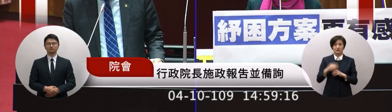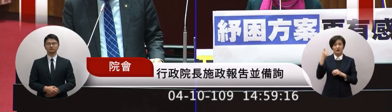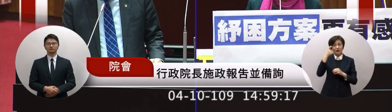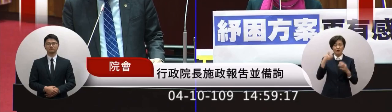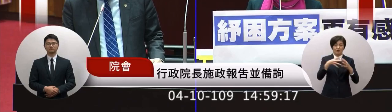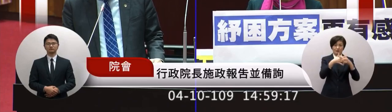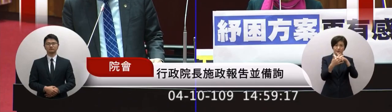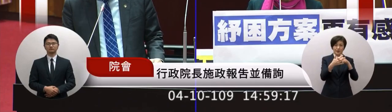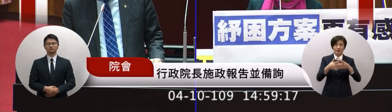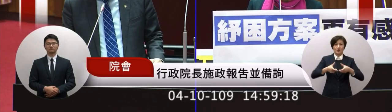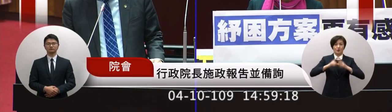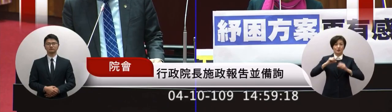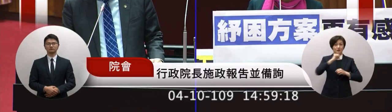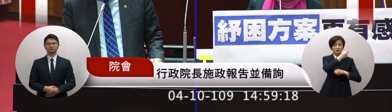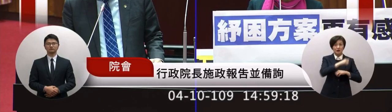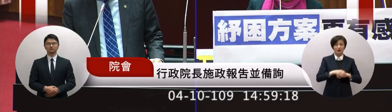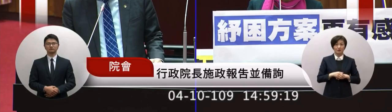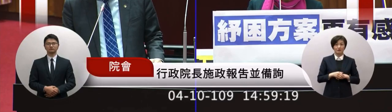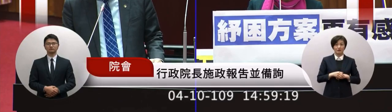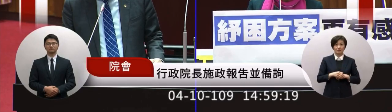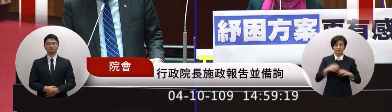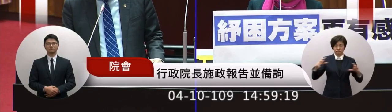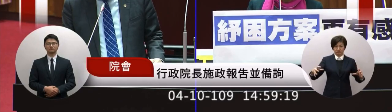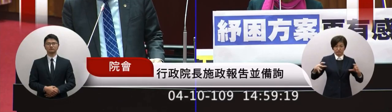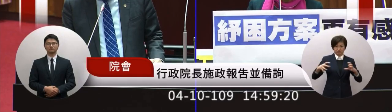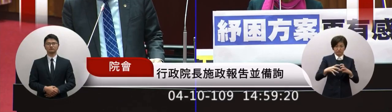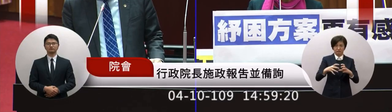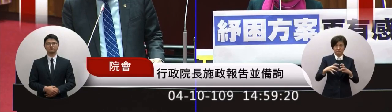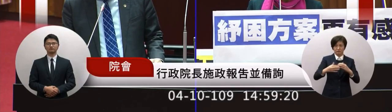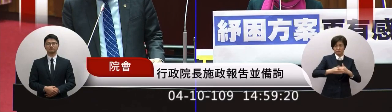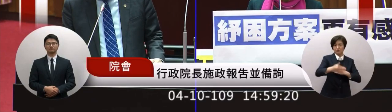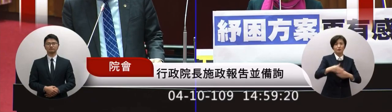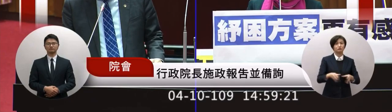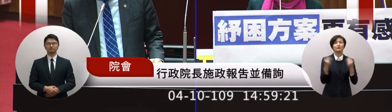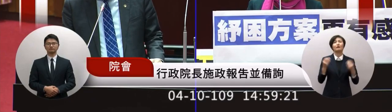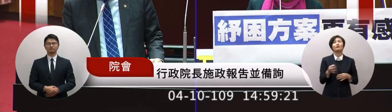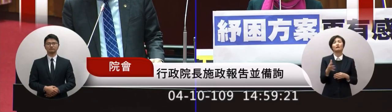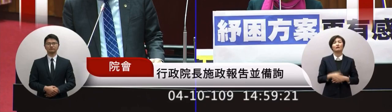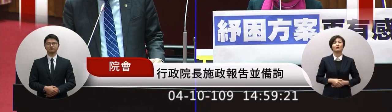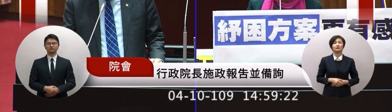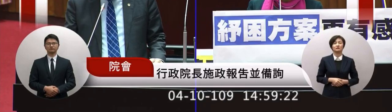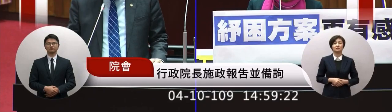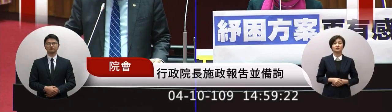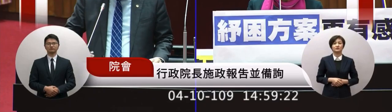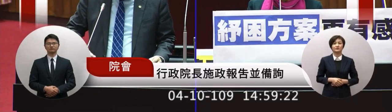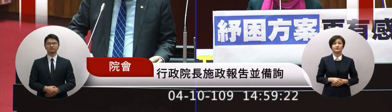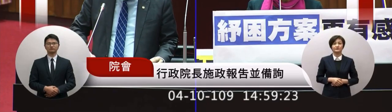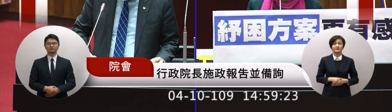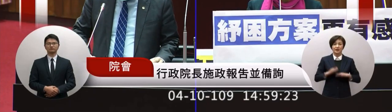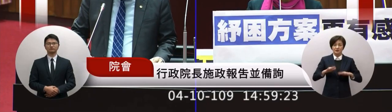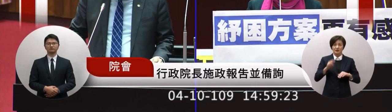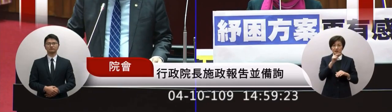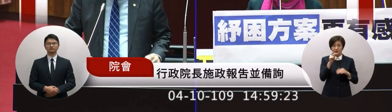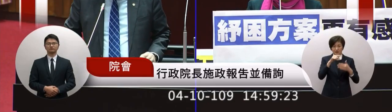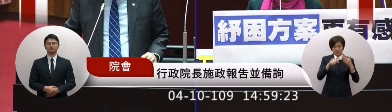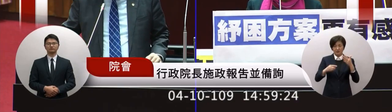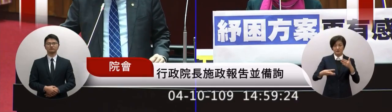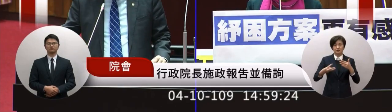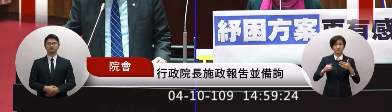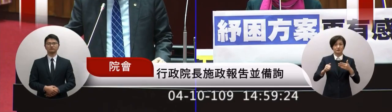民众不需要这个集中隔离？那日前我们看到 按356